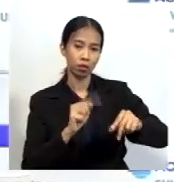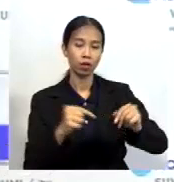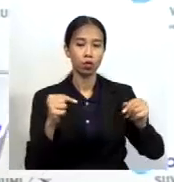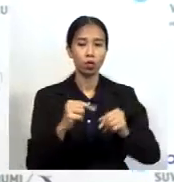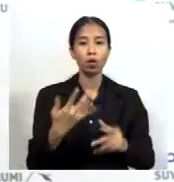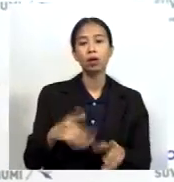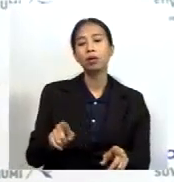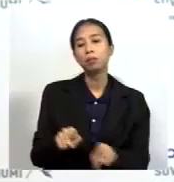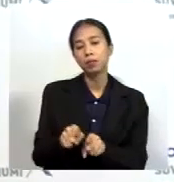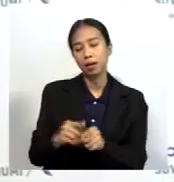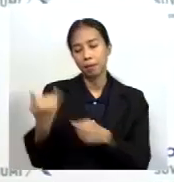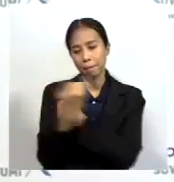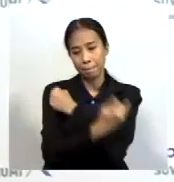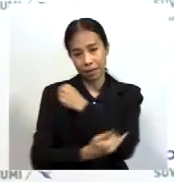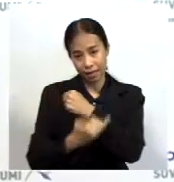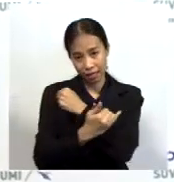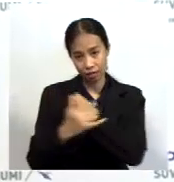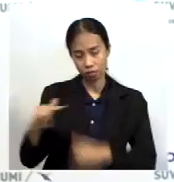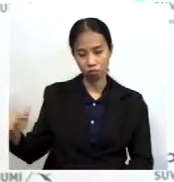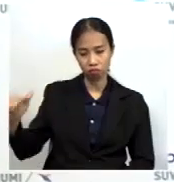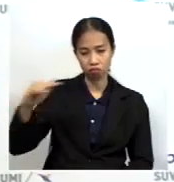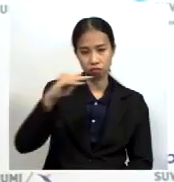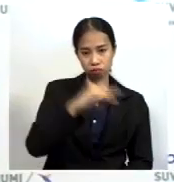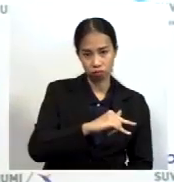างมาจากประเทศกลุ่มเสี่ยง3คอนคอร์ดก็คือจ